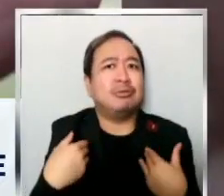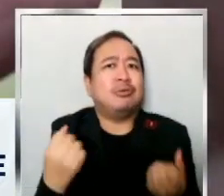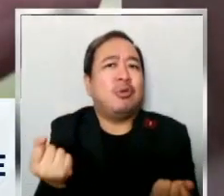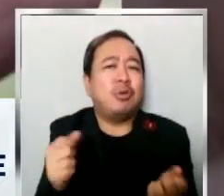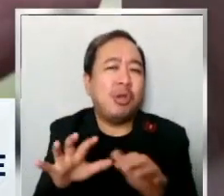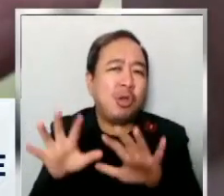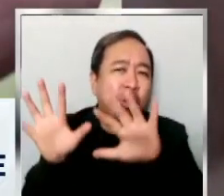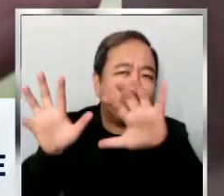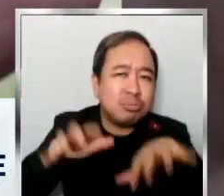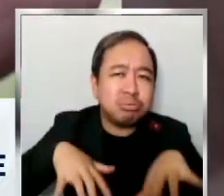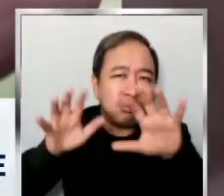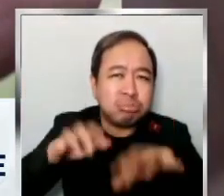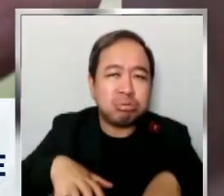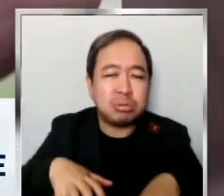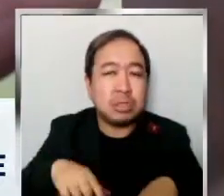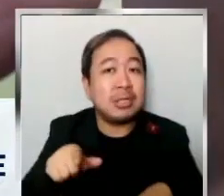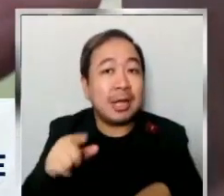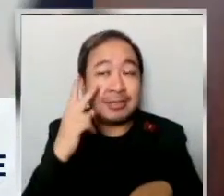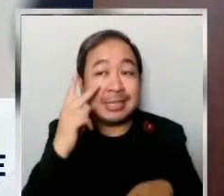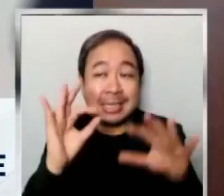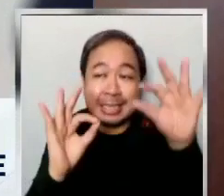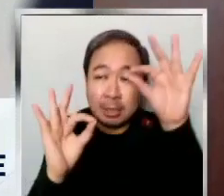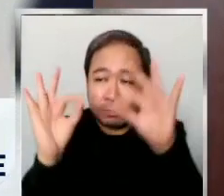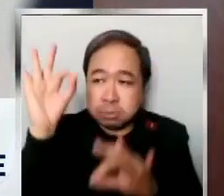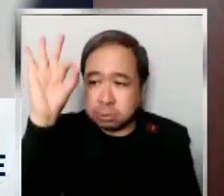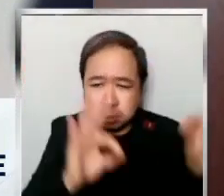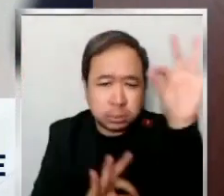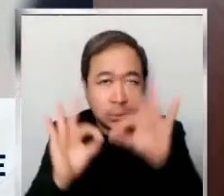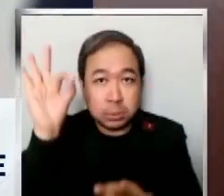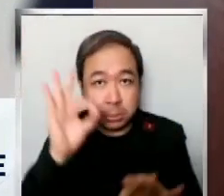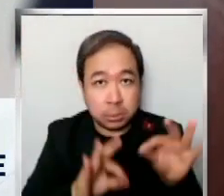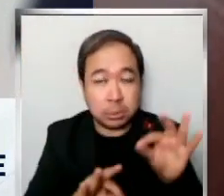nakatulong pa nga raw ang hailstorm sa lugar dahil nabawasan yung